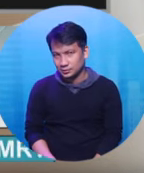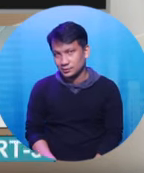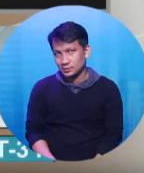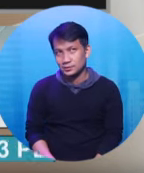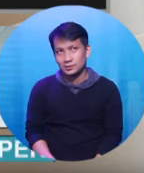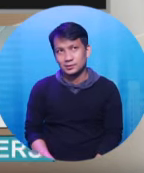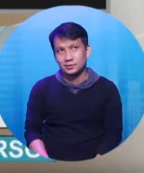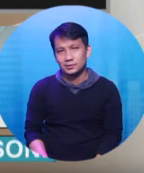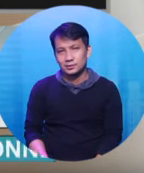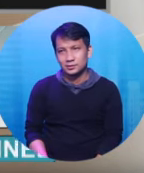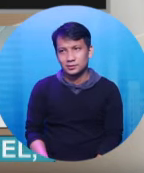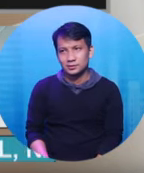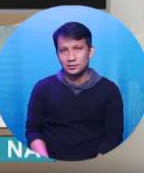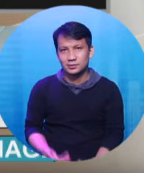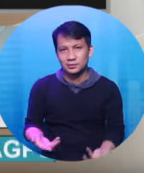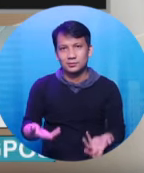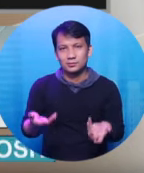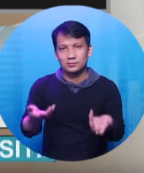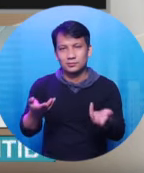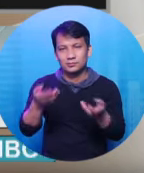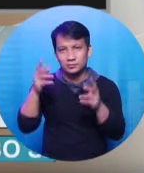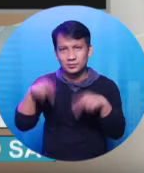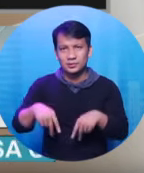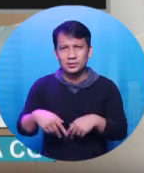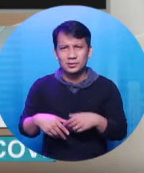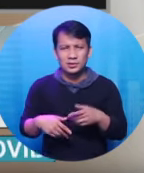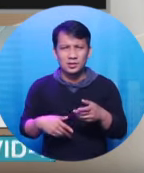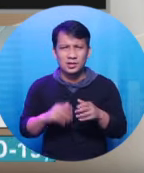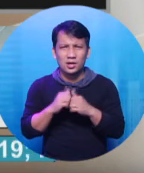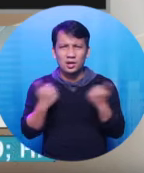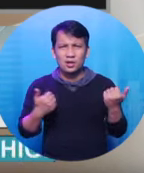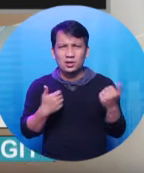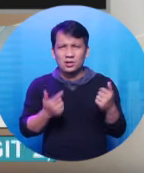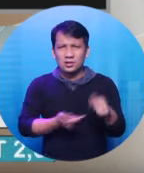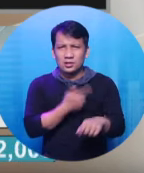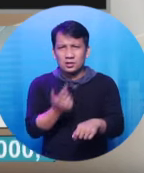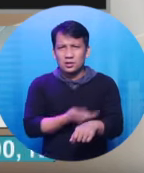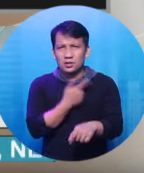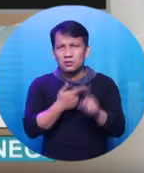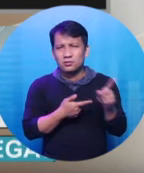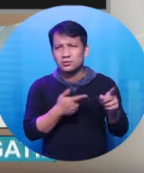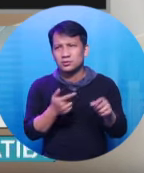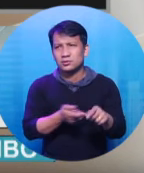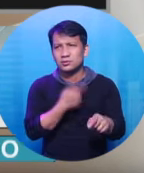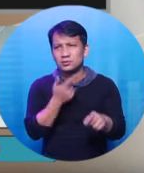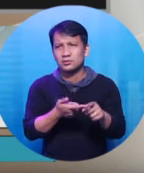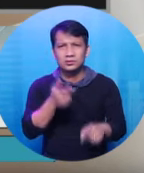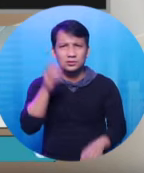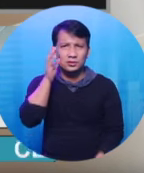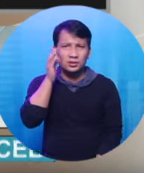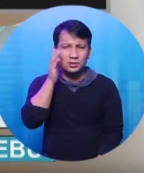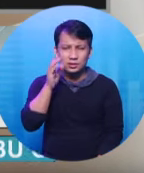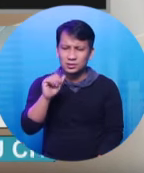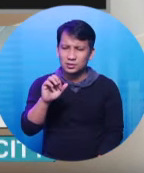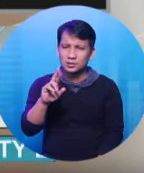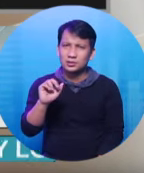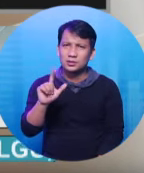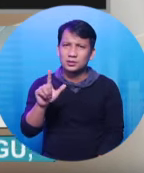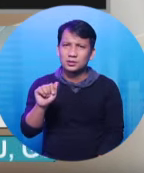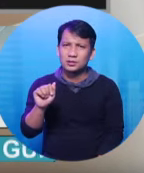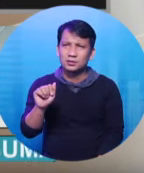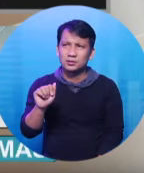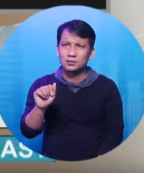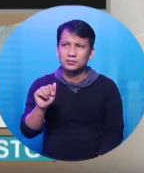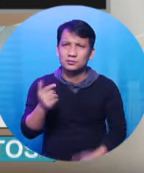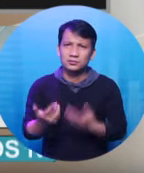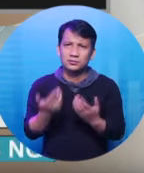ganung kababa? I mean... Ganyan na po katagal po, kakilala po itong si Carla. Siguro,